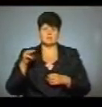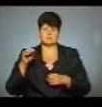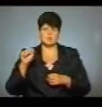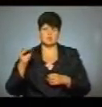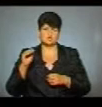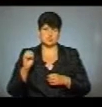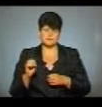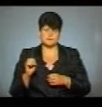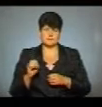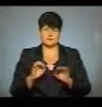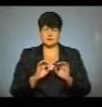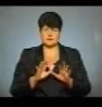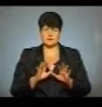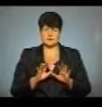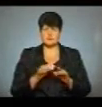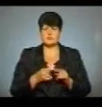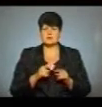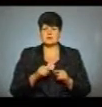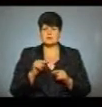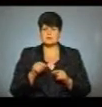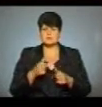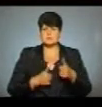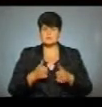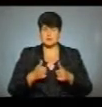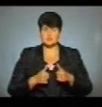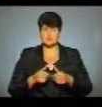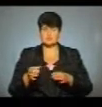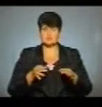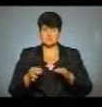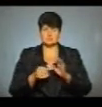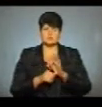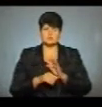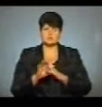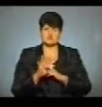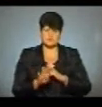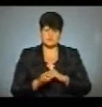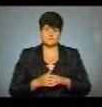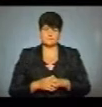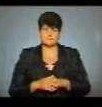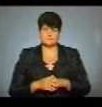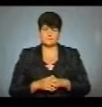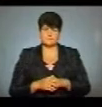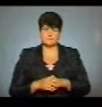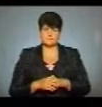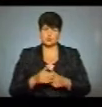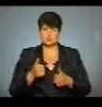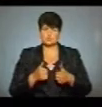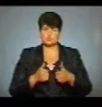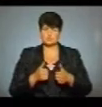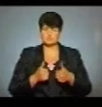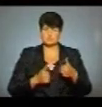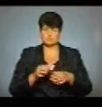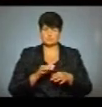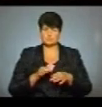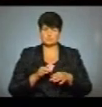змагань. Це змагання «Шашок 64». Турнір проходить, кожен учасник